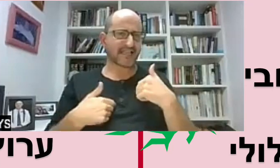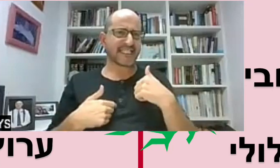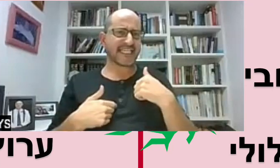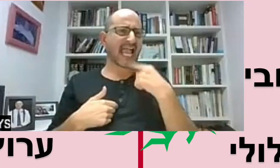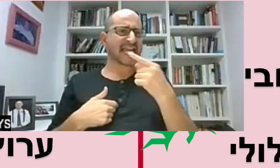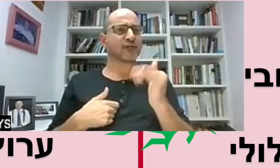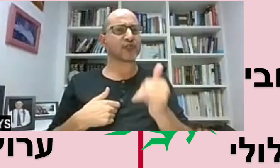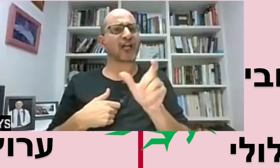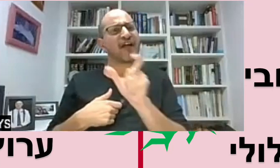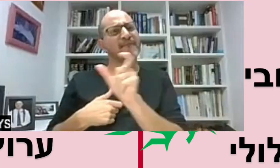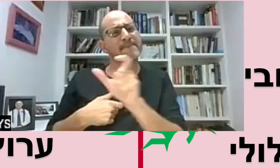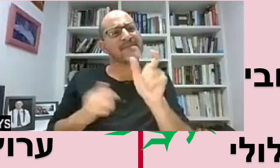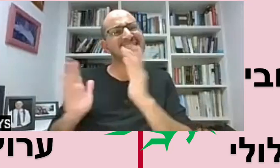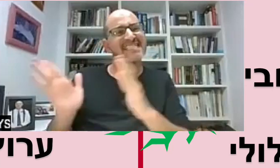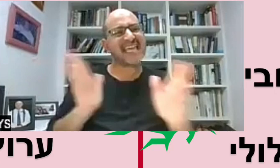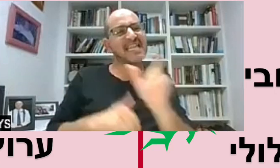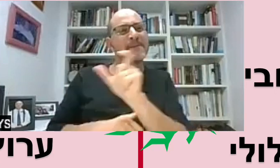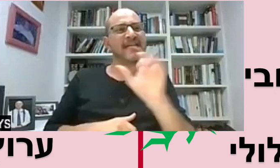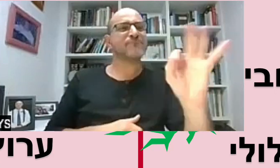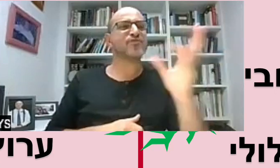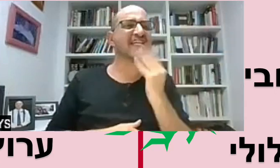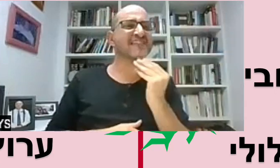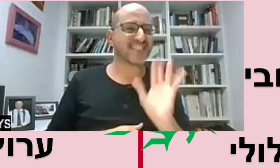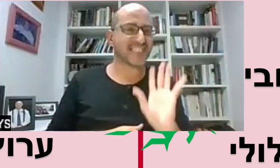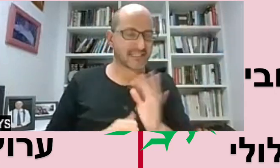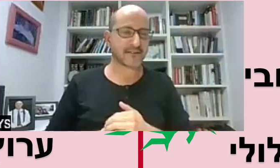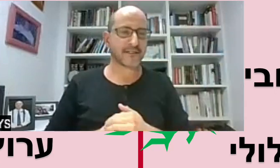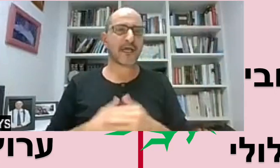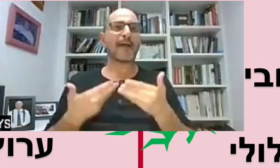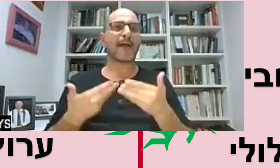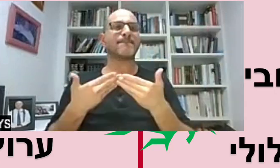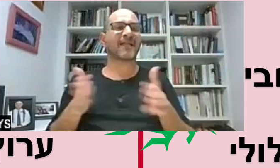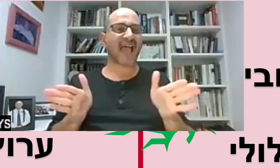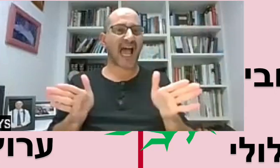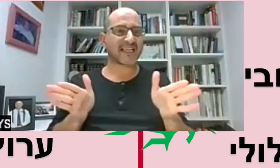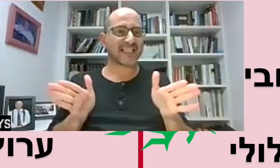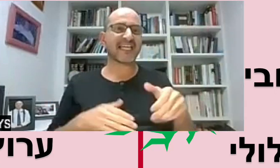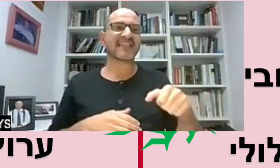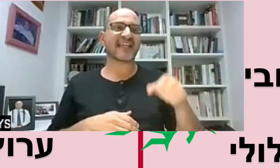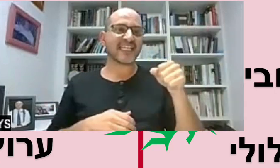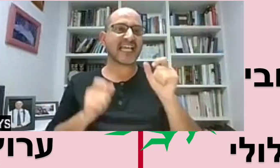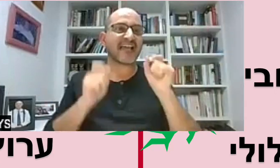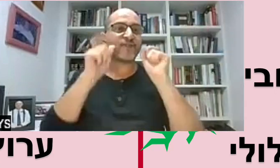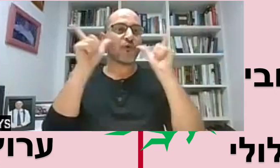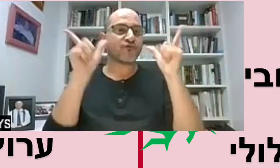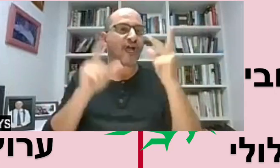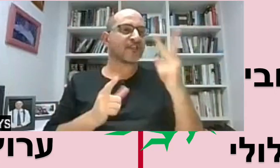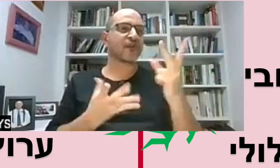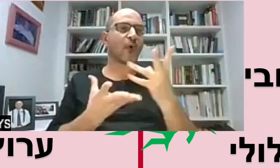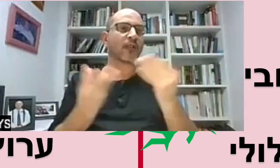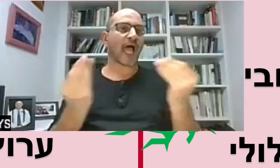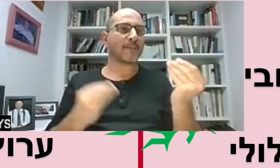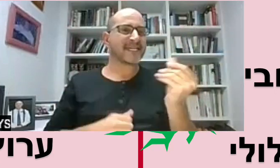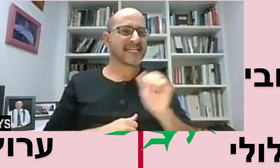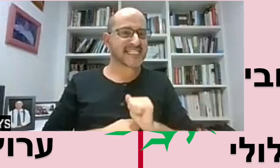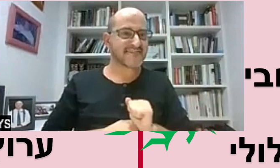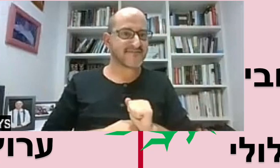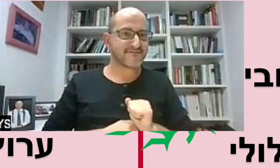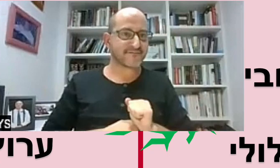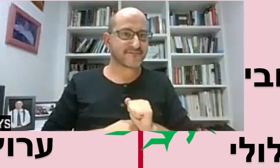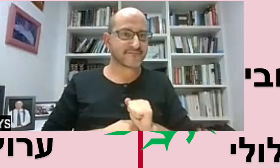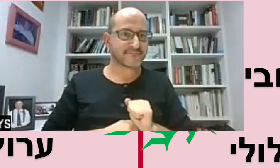פשוט. אני אגיד את המשפט הזה עכשיו בסדר של עברית, בסדר? פתחתי את התיק והופתעתי